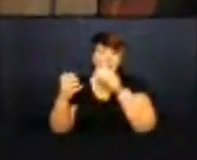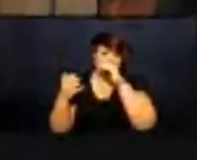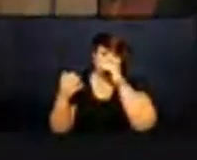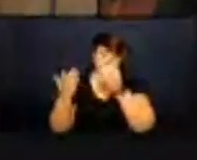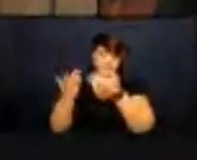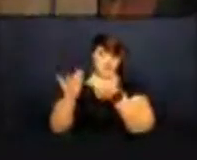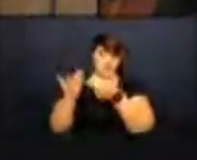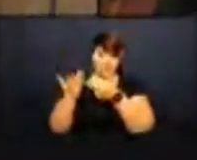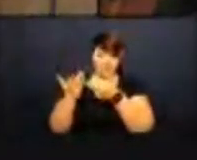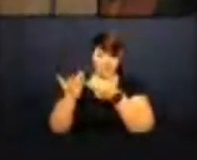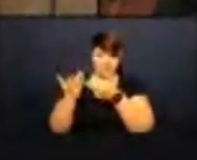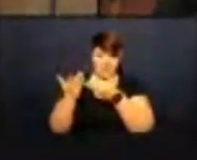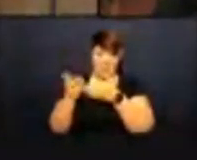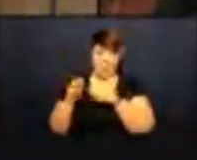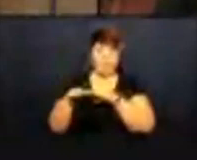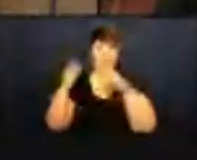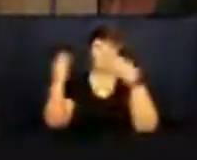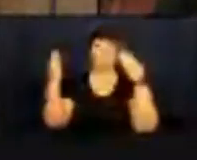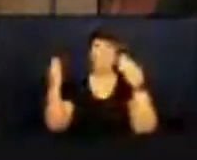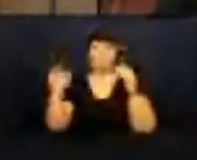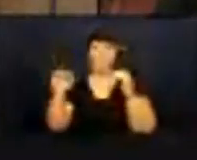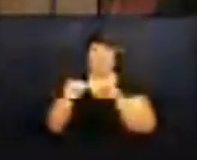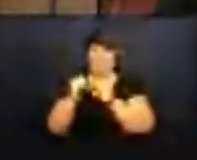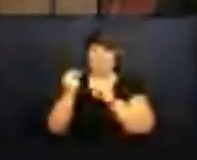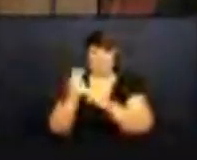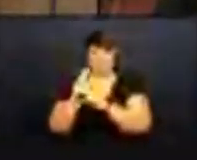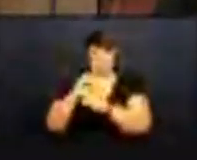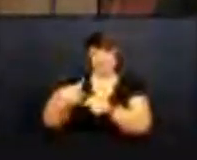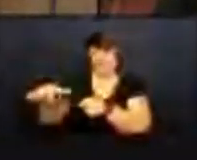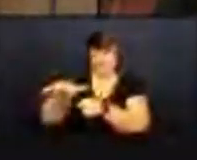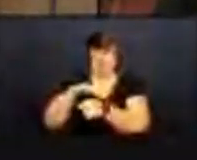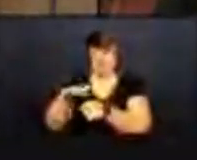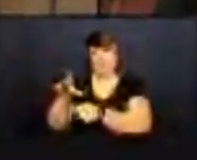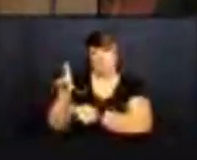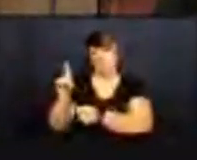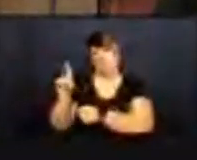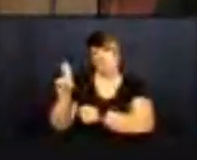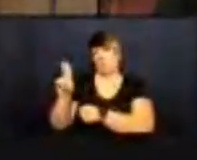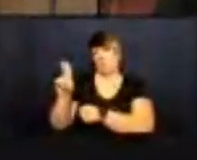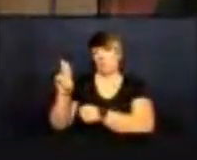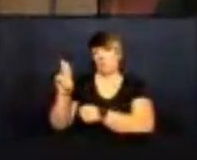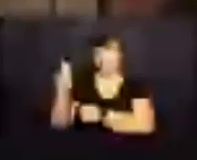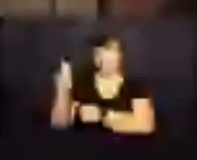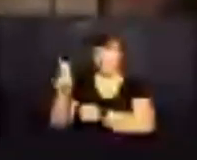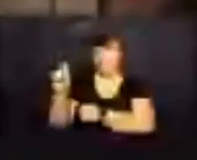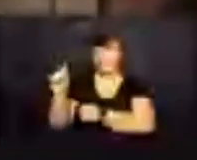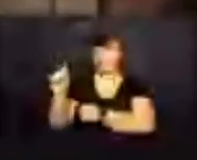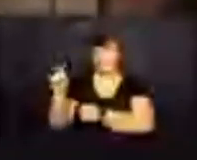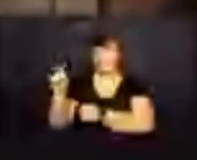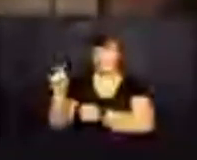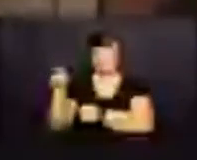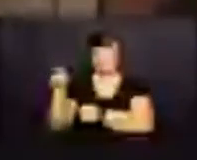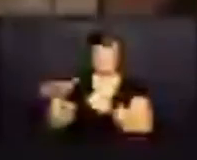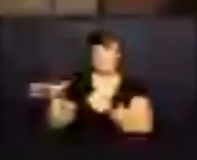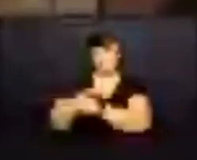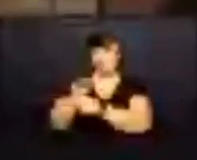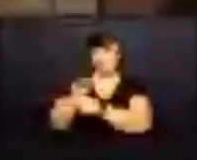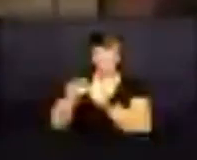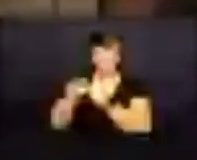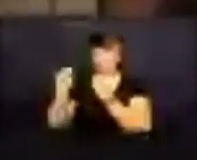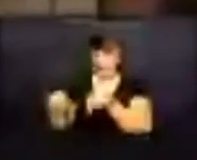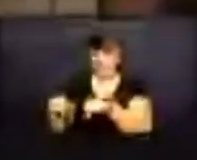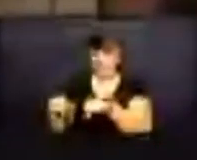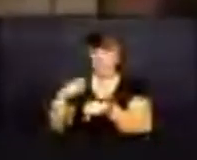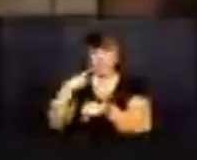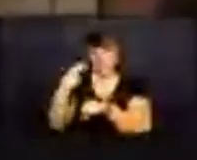how it's going to be allocated. And so if Du Bois needs to occupy the whole building, we can make that's not a problem for their high school